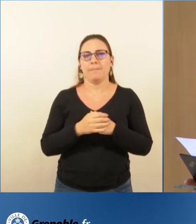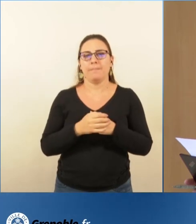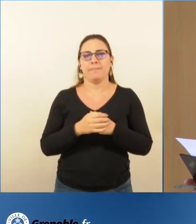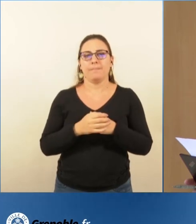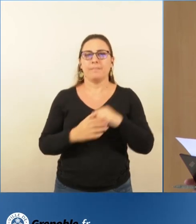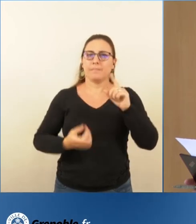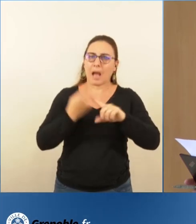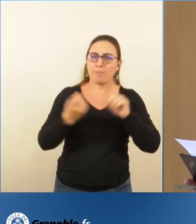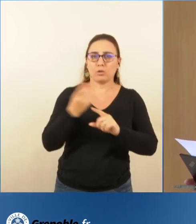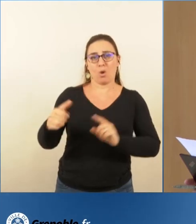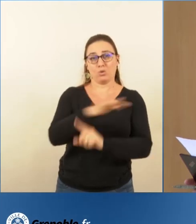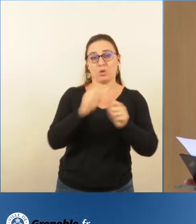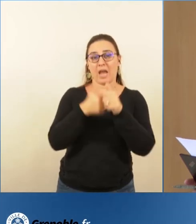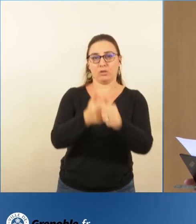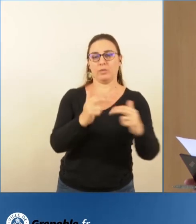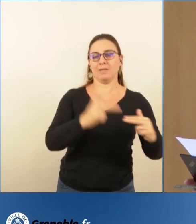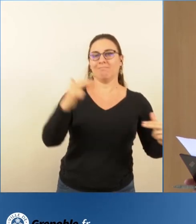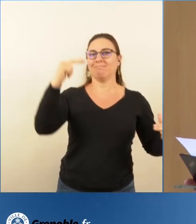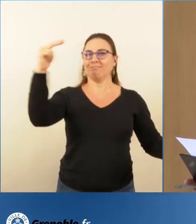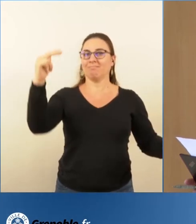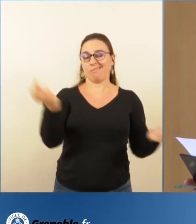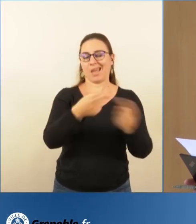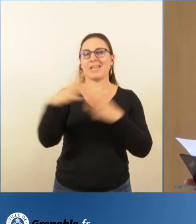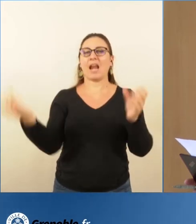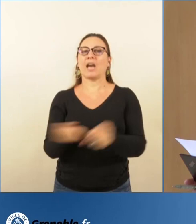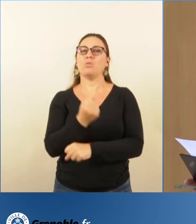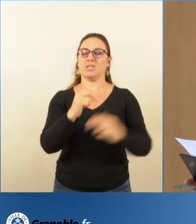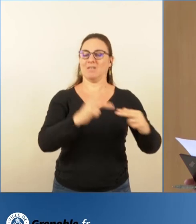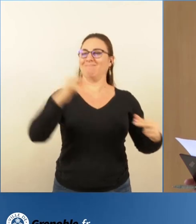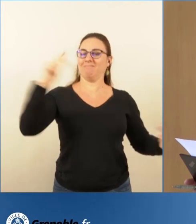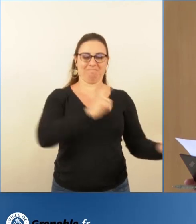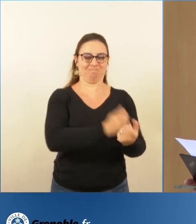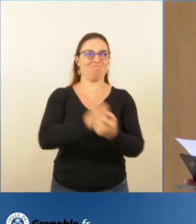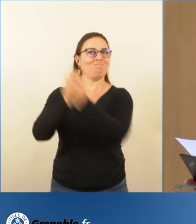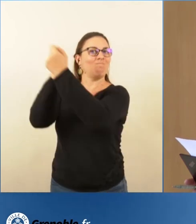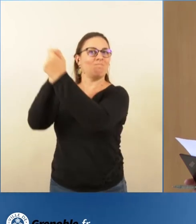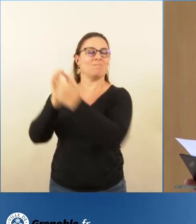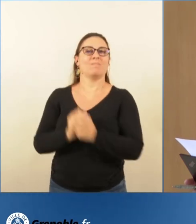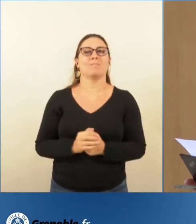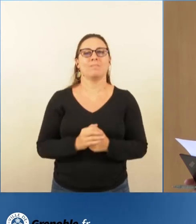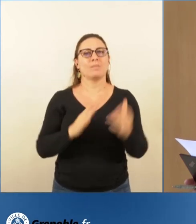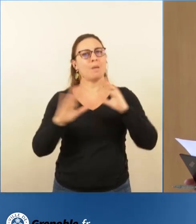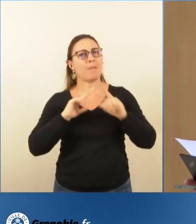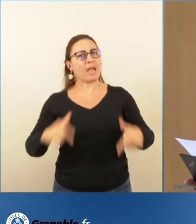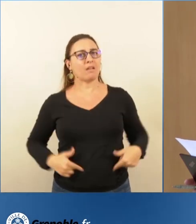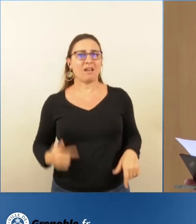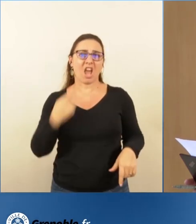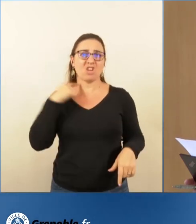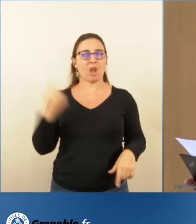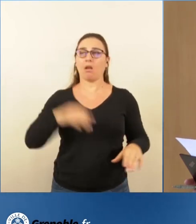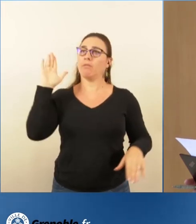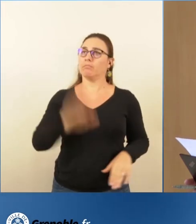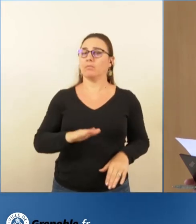du niveau social de la famille dans la réussite scolaire mais l'échec scolaire n'est pas forcément une fatalité une fatalité